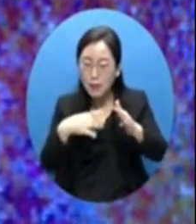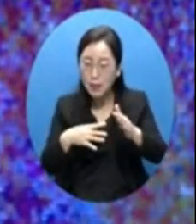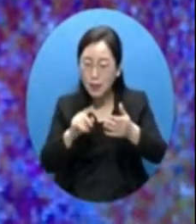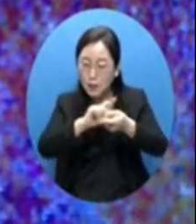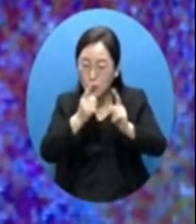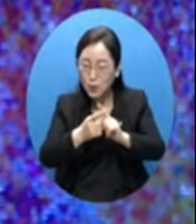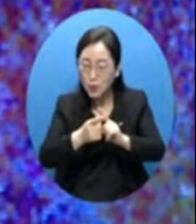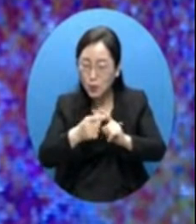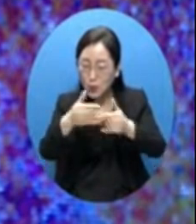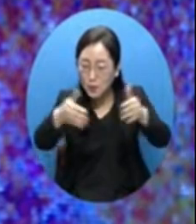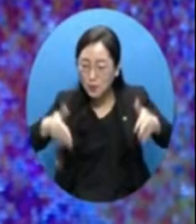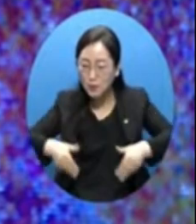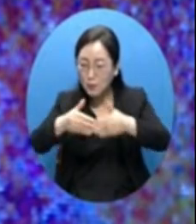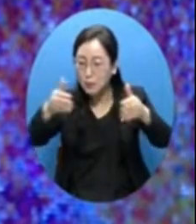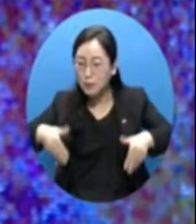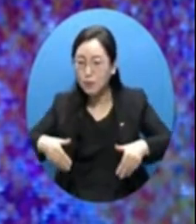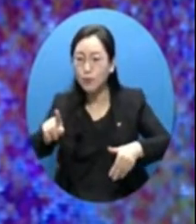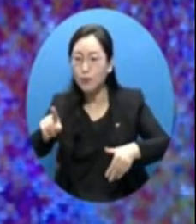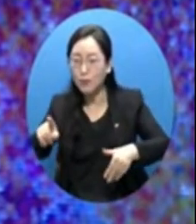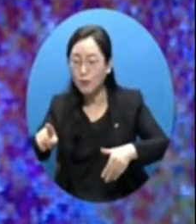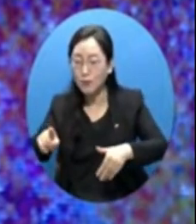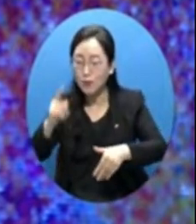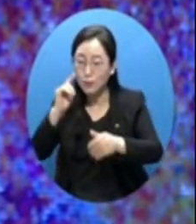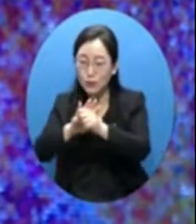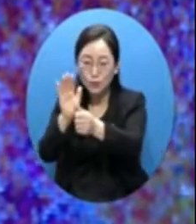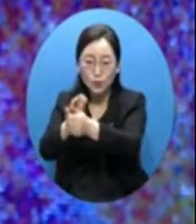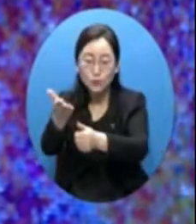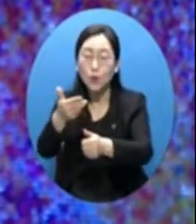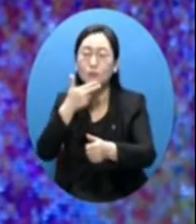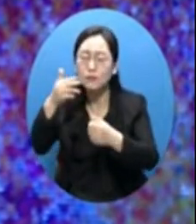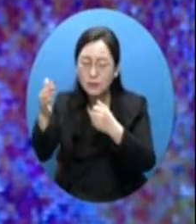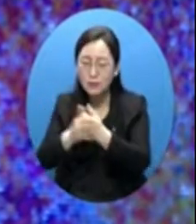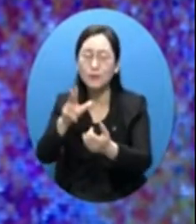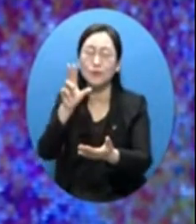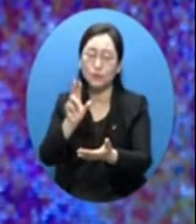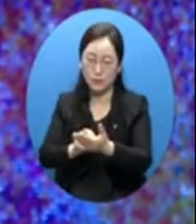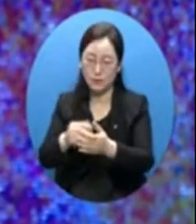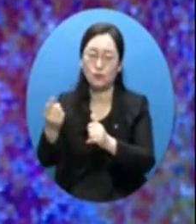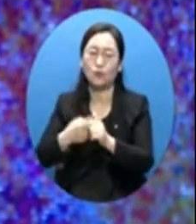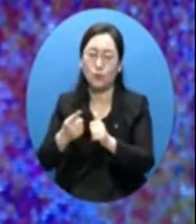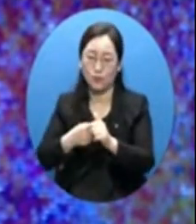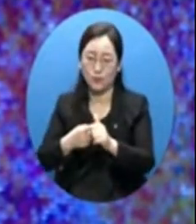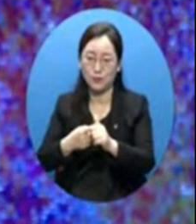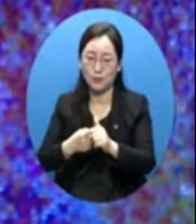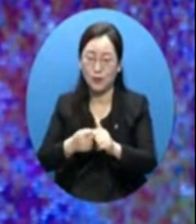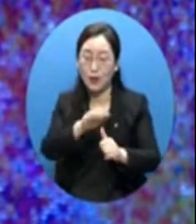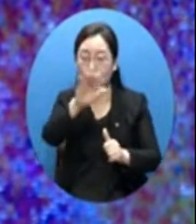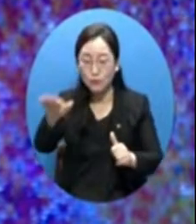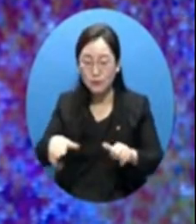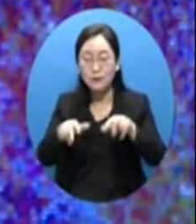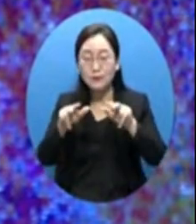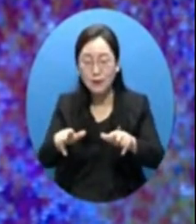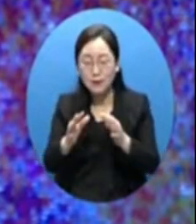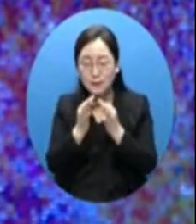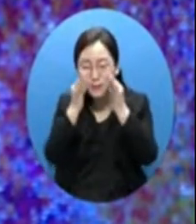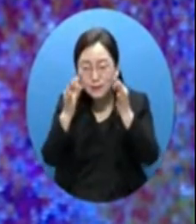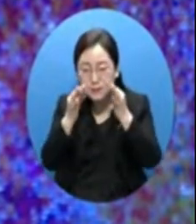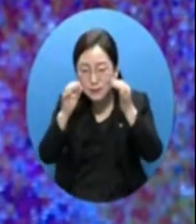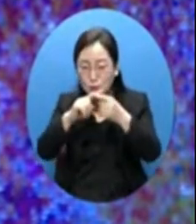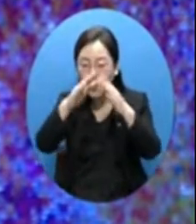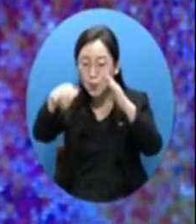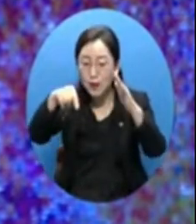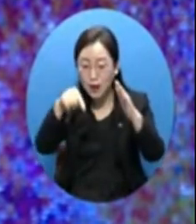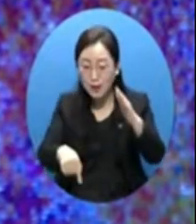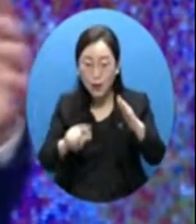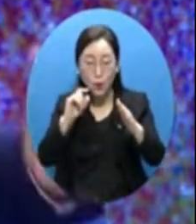이웃의 어려운 사람들의 모습을 돌보지 않아서 우리를 비판하는 것입니다. 그래서 우리는 있는 힘을 다하여 교회 내 어려운 사람을 섬길